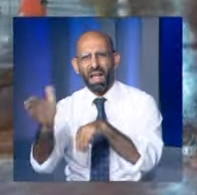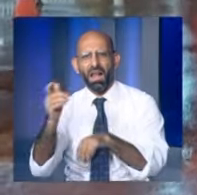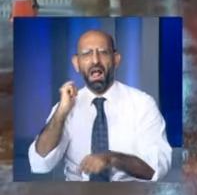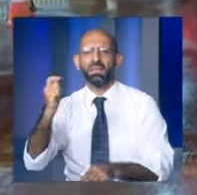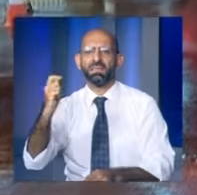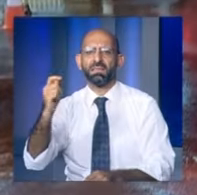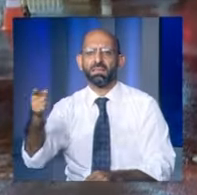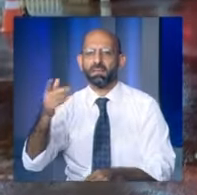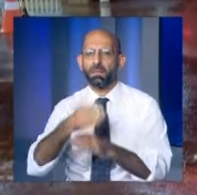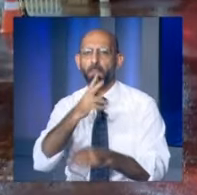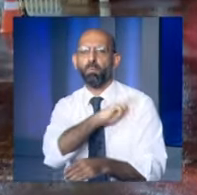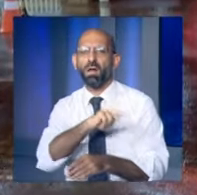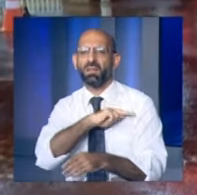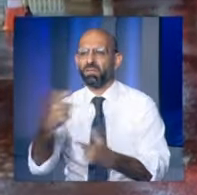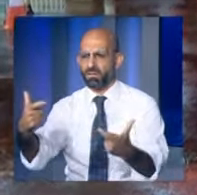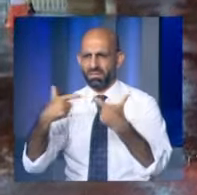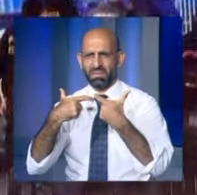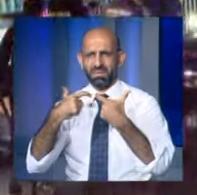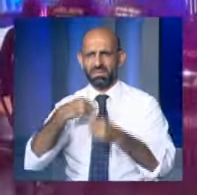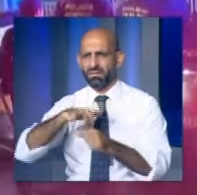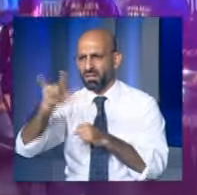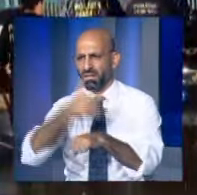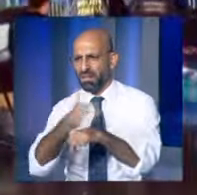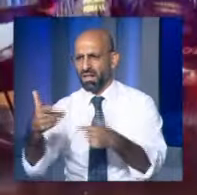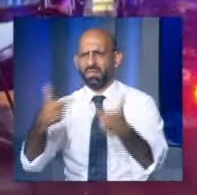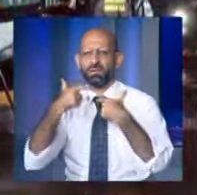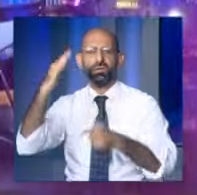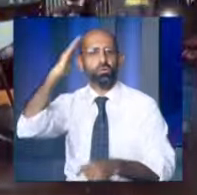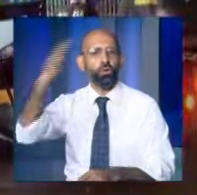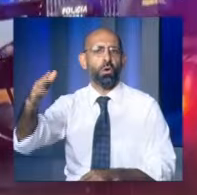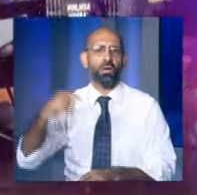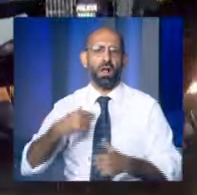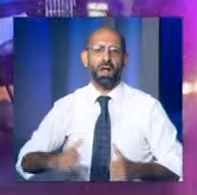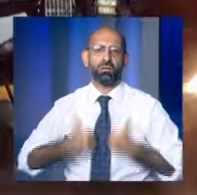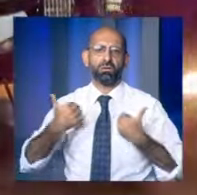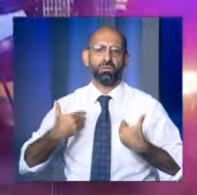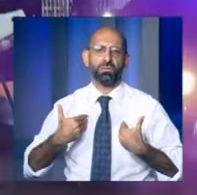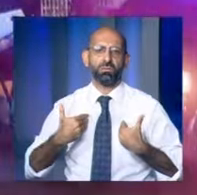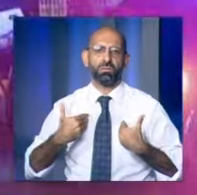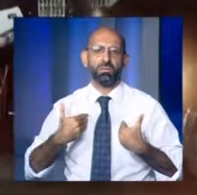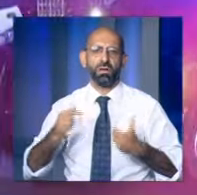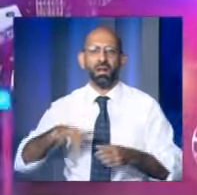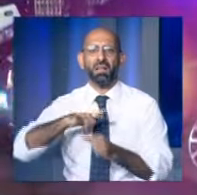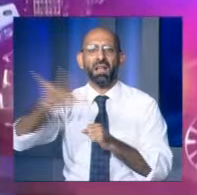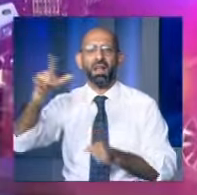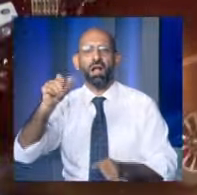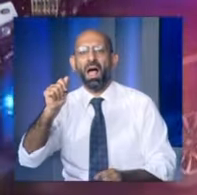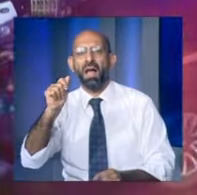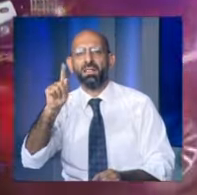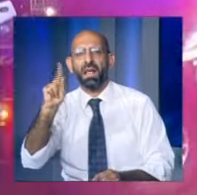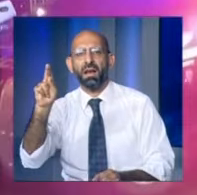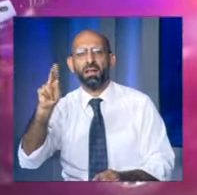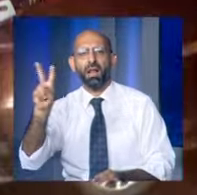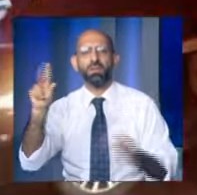أحد ركاب المتأخرين إن ذلك الموظف قد أنقذ حياتي. وكانت طائرة ATR-72